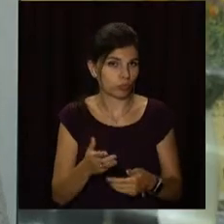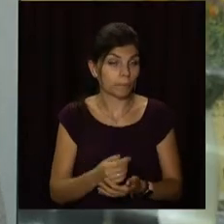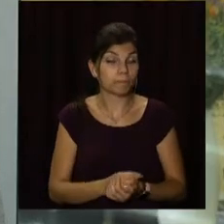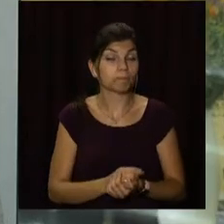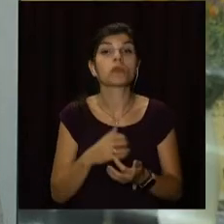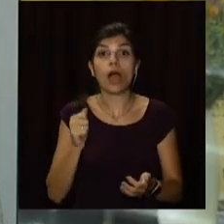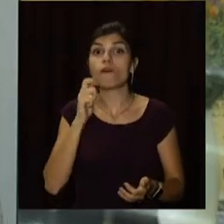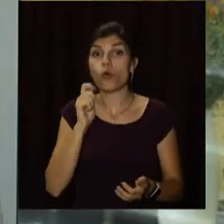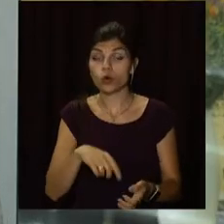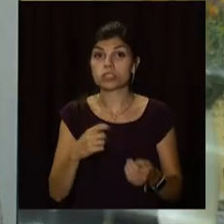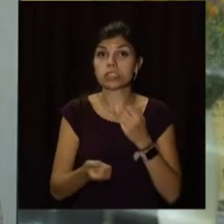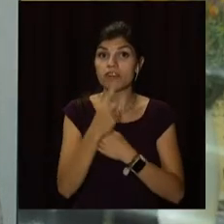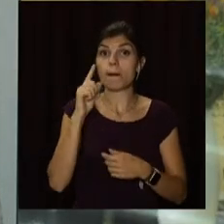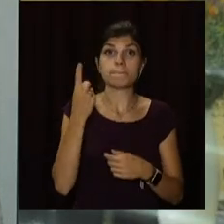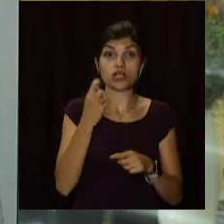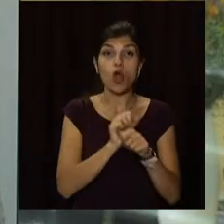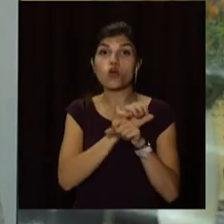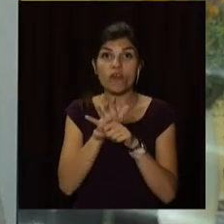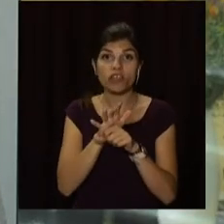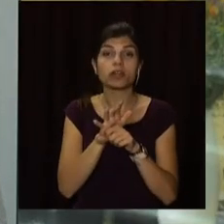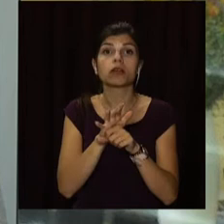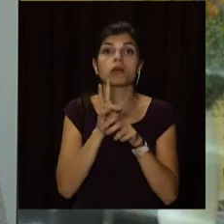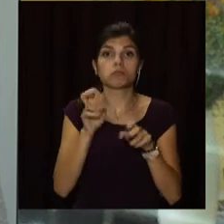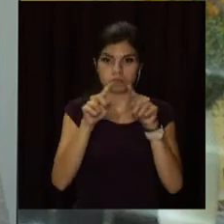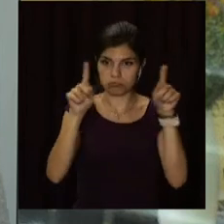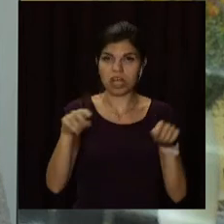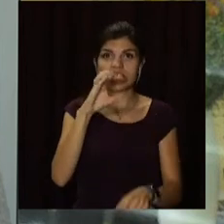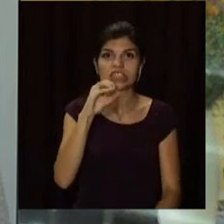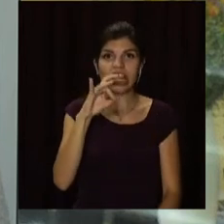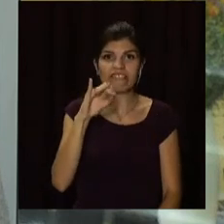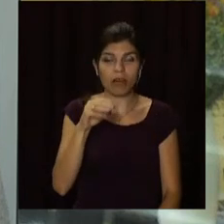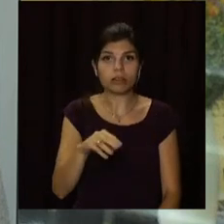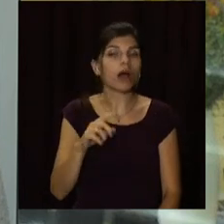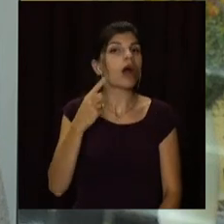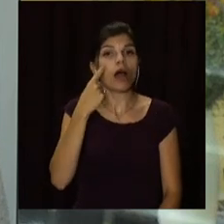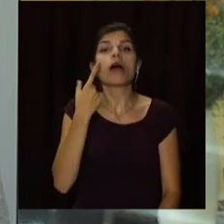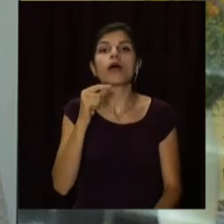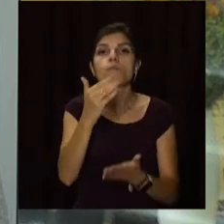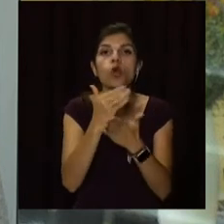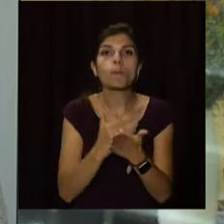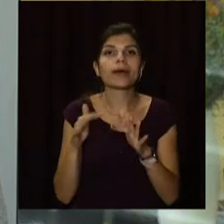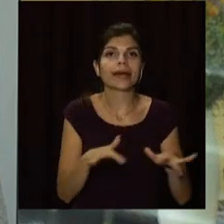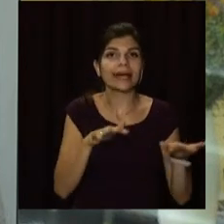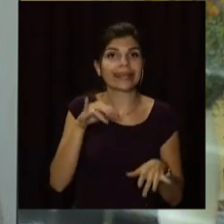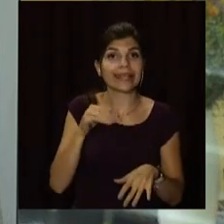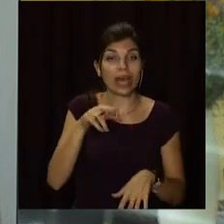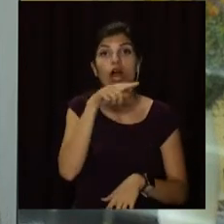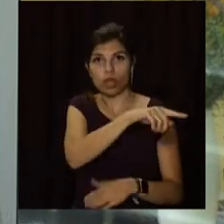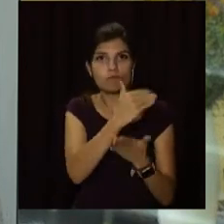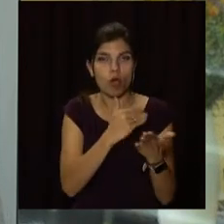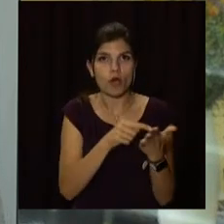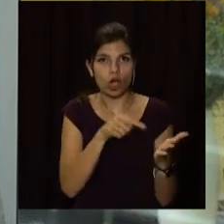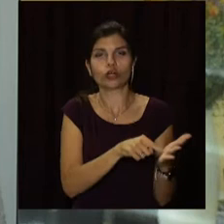А в Україні з'явилися перші ковід-сертифікати. Вони доступні в застосунку «Дія» для вакцинованих від ковід українців. Про